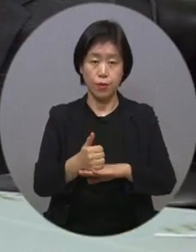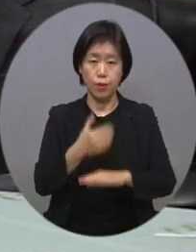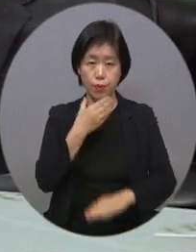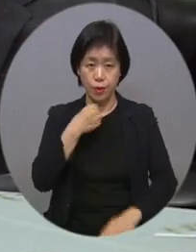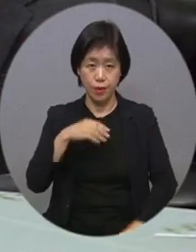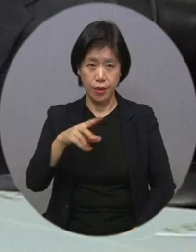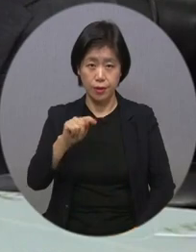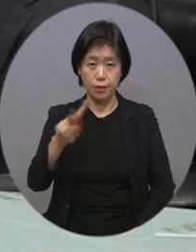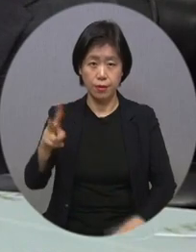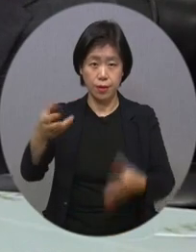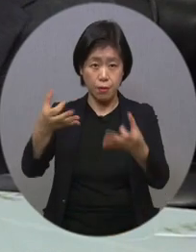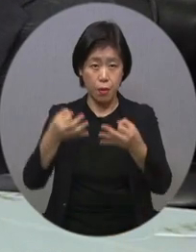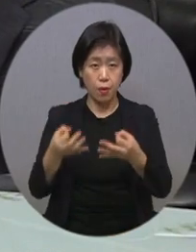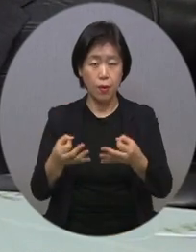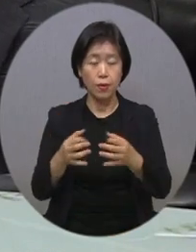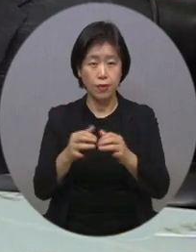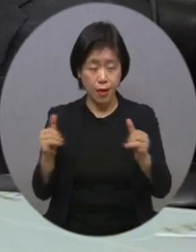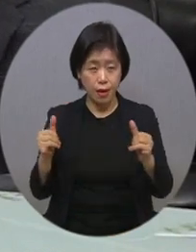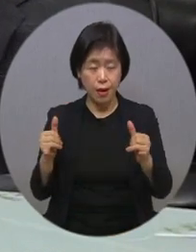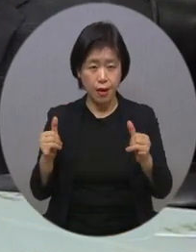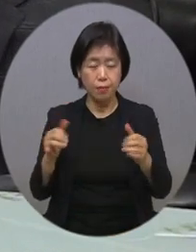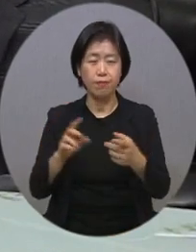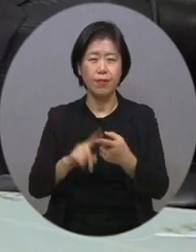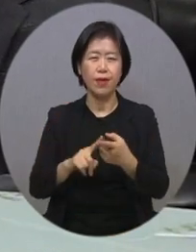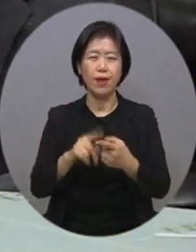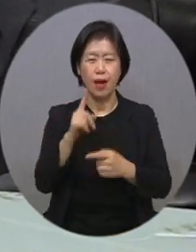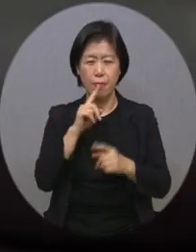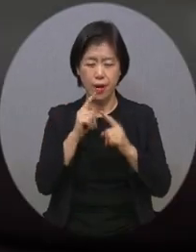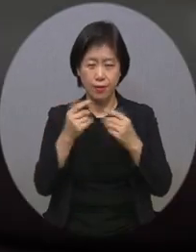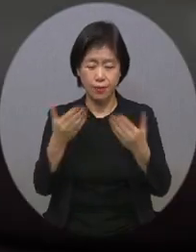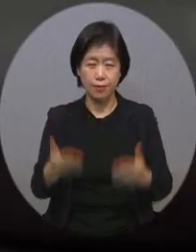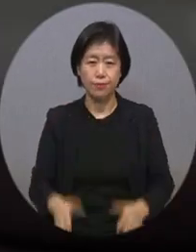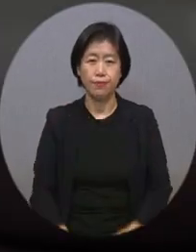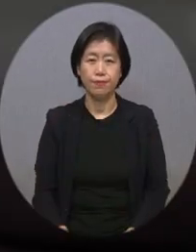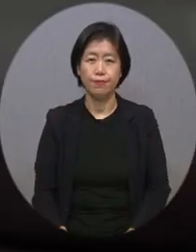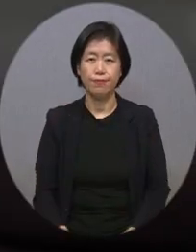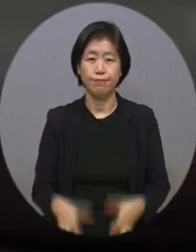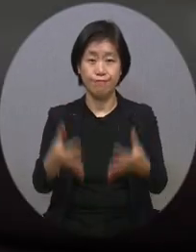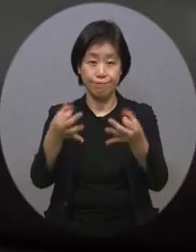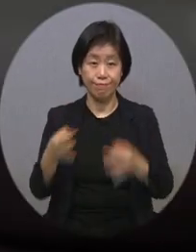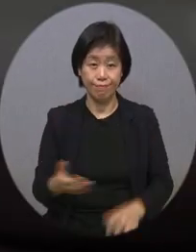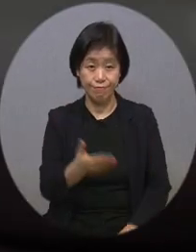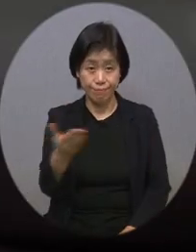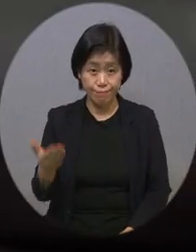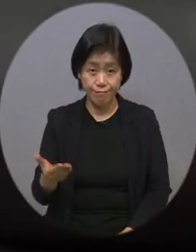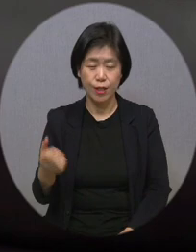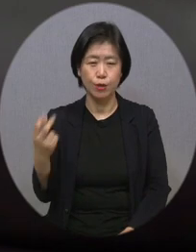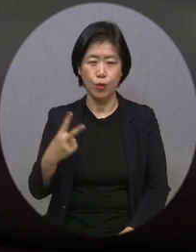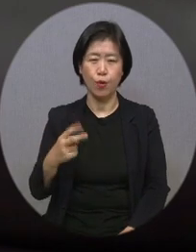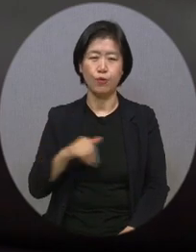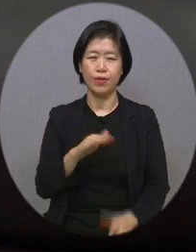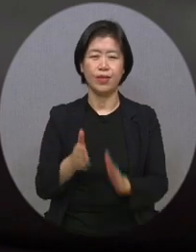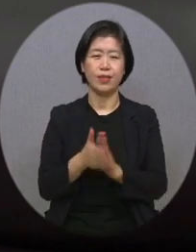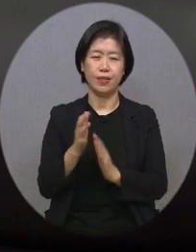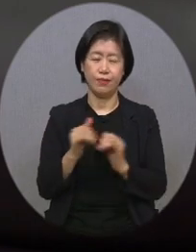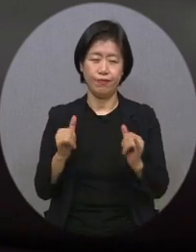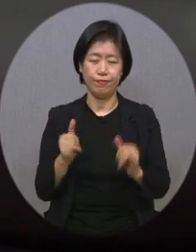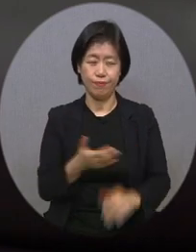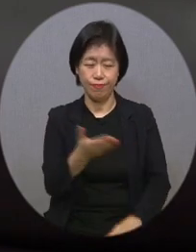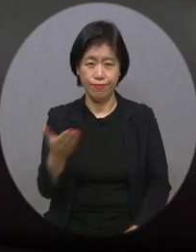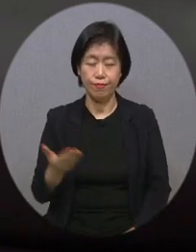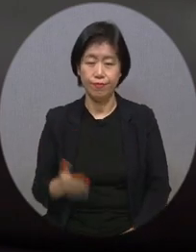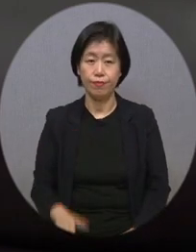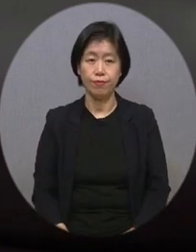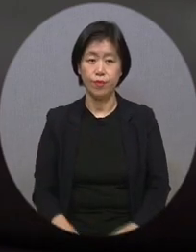군산 시민들께 예. 그 한 말씀 부탁드리겠습니다. 예, 우리 시청자 여러분, 우리 군산 시민 여러분